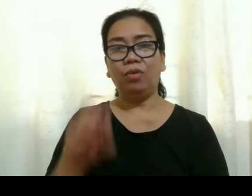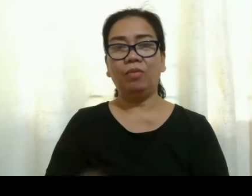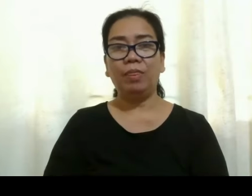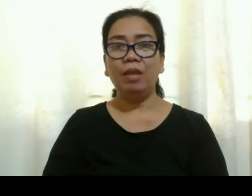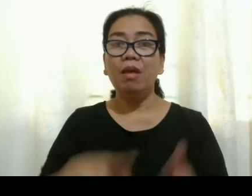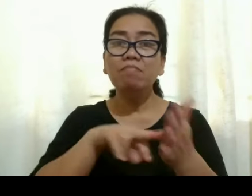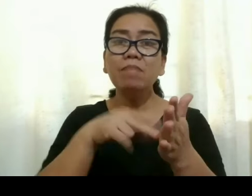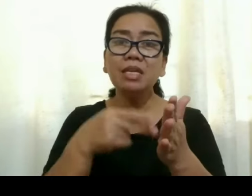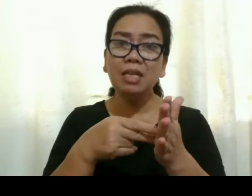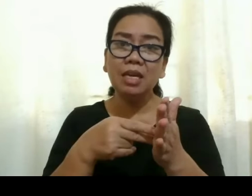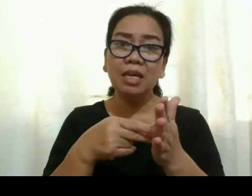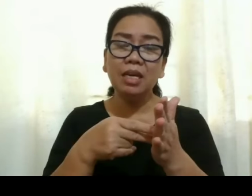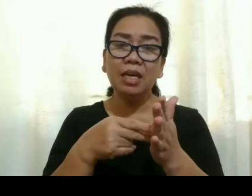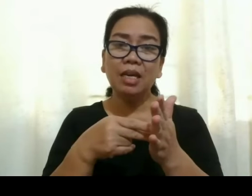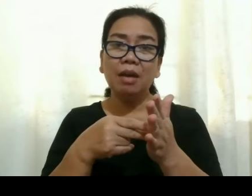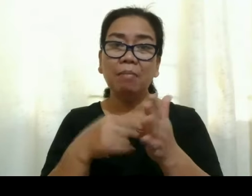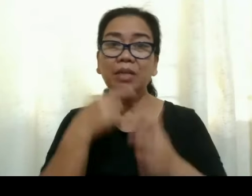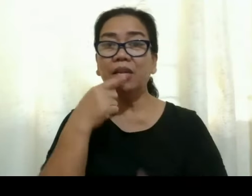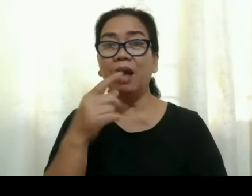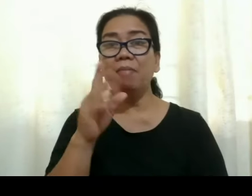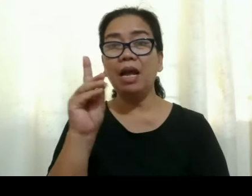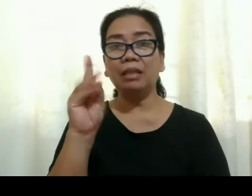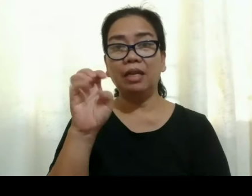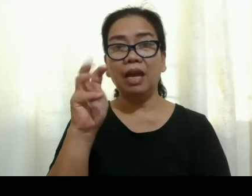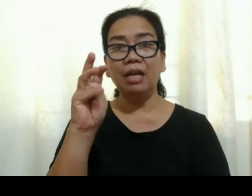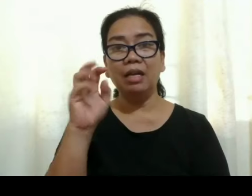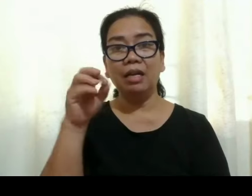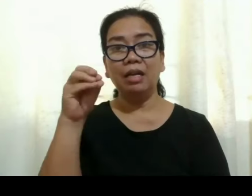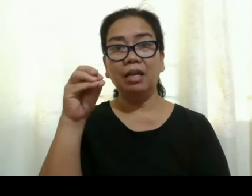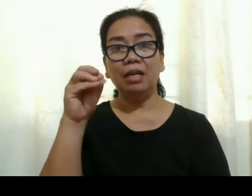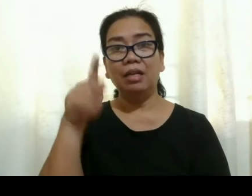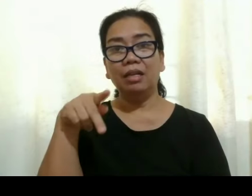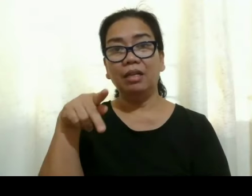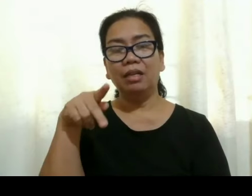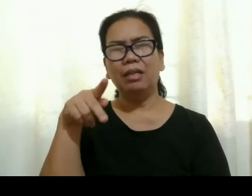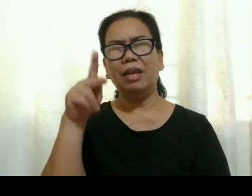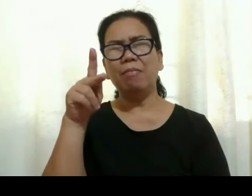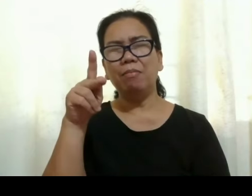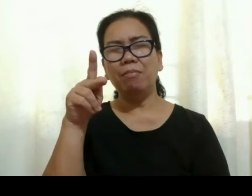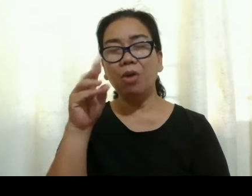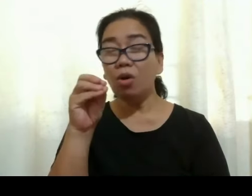Demokratiko. Meaning, pag sinabi natin na